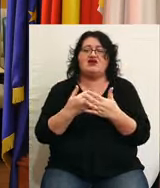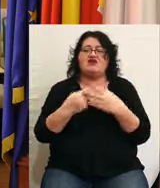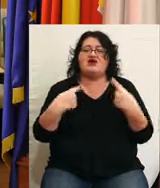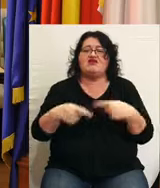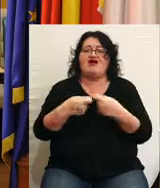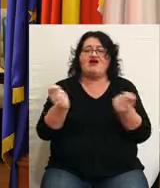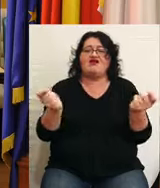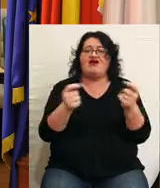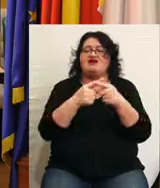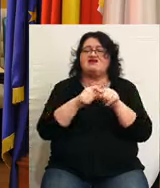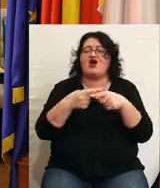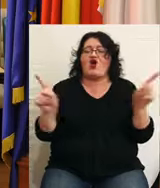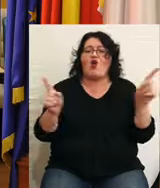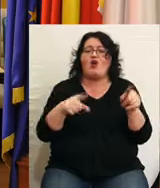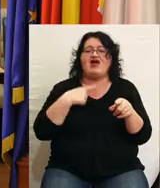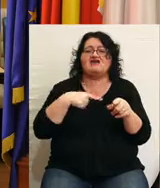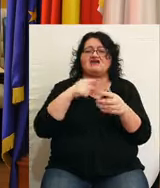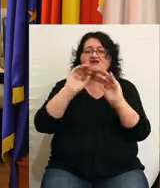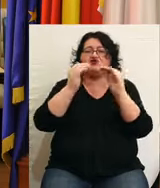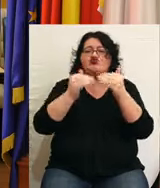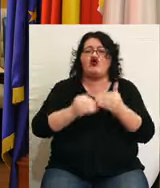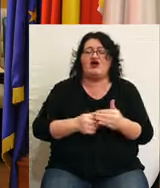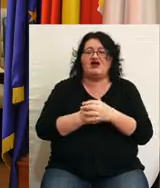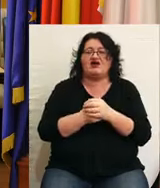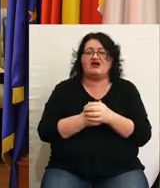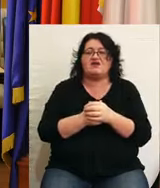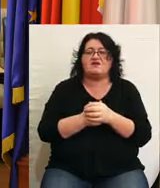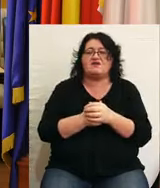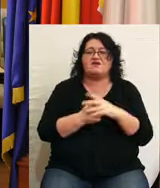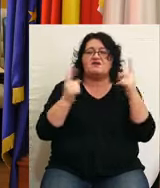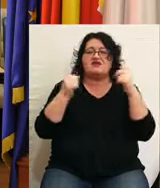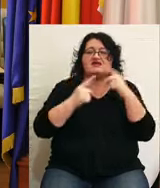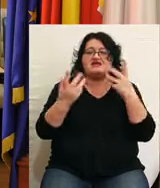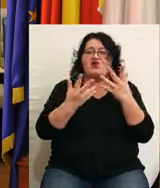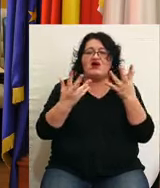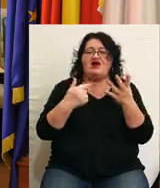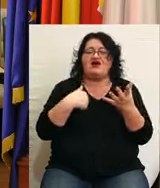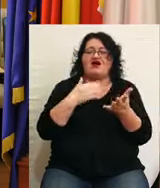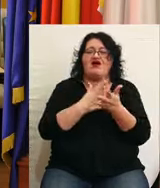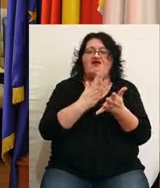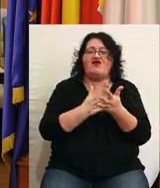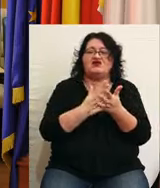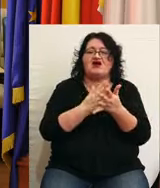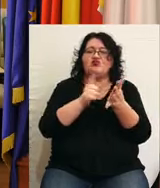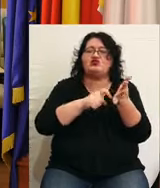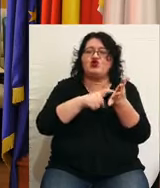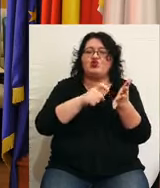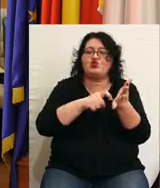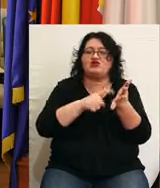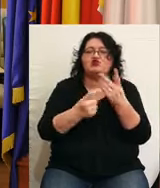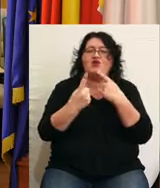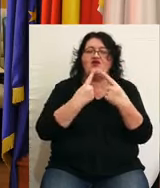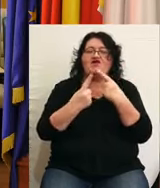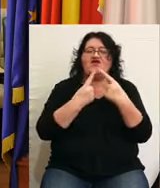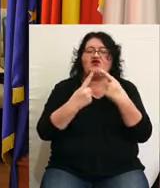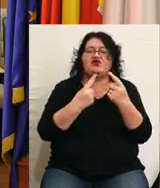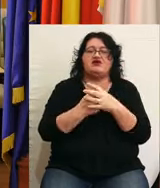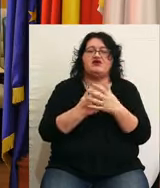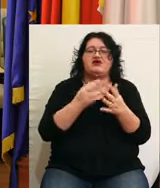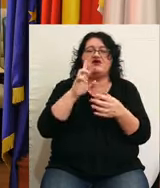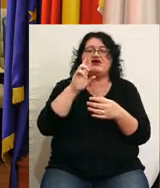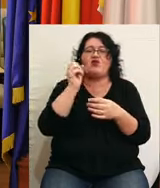gaz. Există cereri, adică în ziua în care eu am am vorbit la